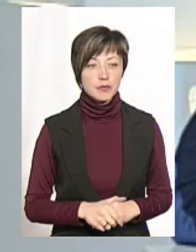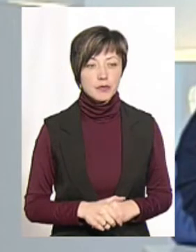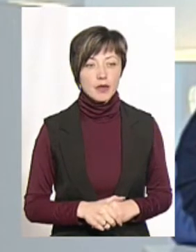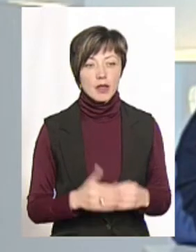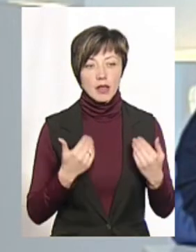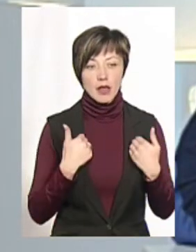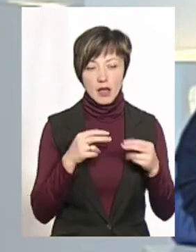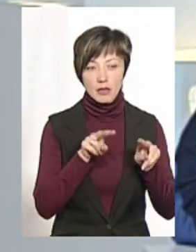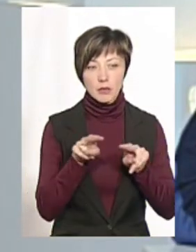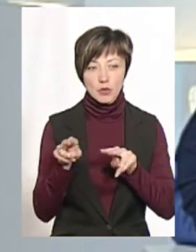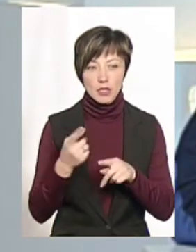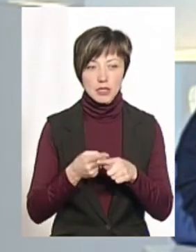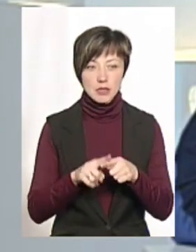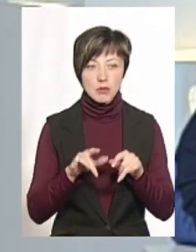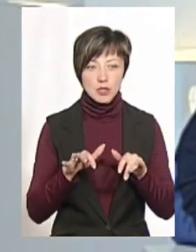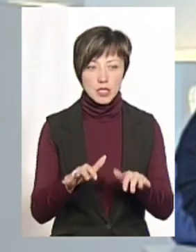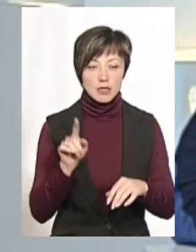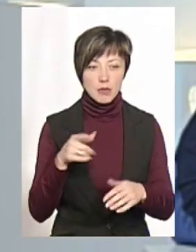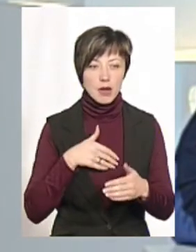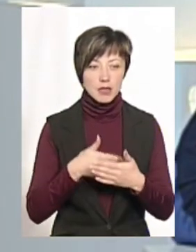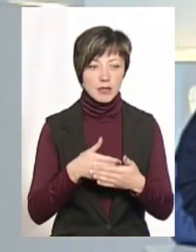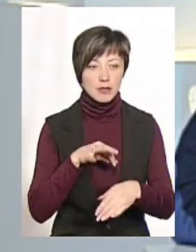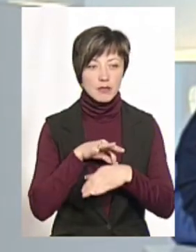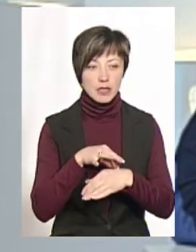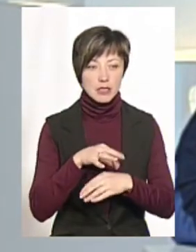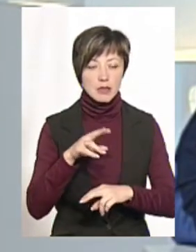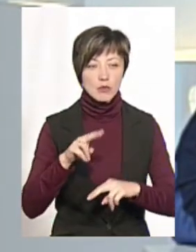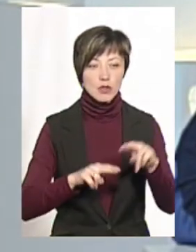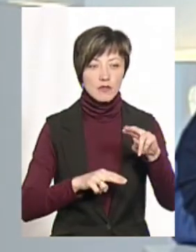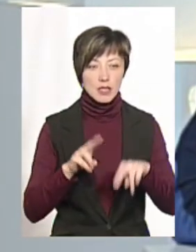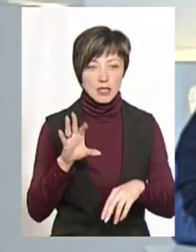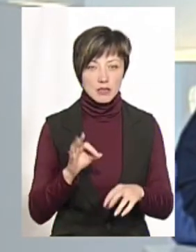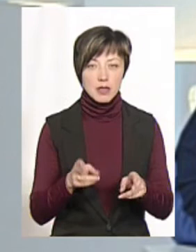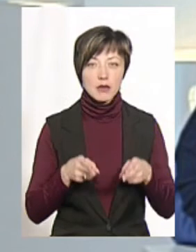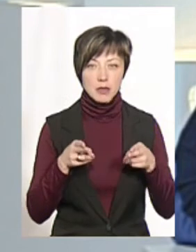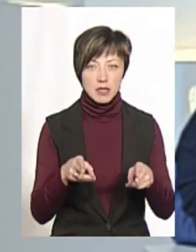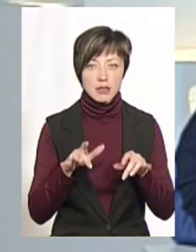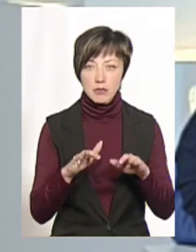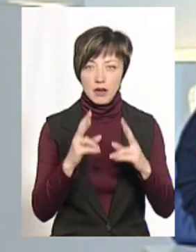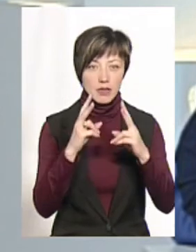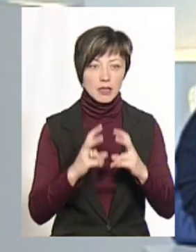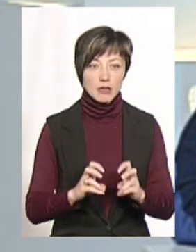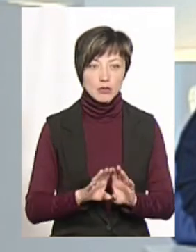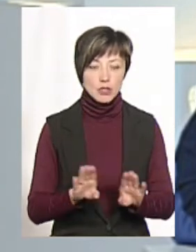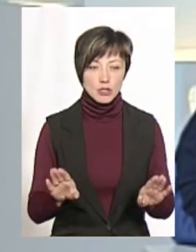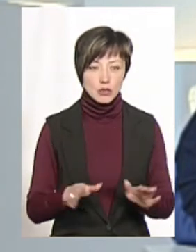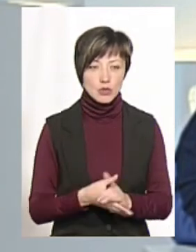26. Я наблюдаю за цим процесом, бачу, там активно ведеться будівництво, кримінальна справа не